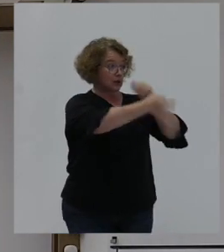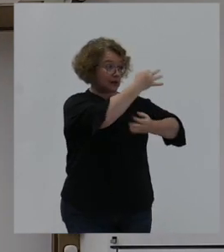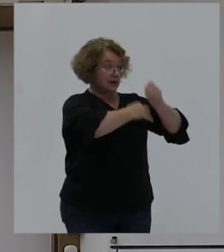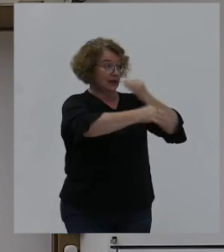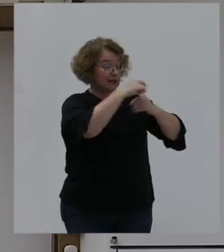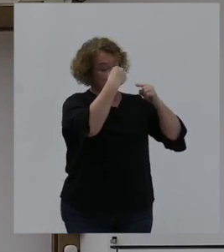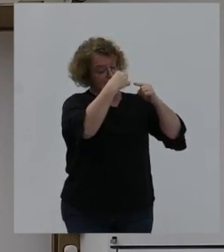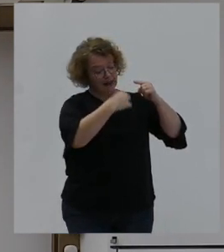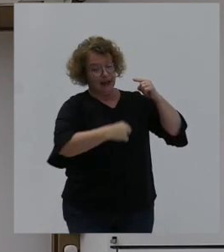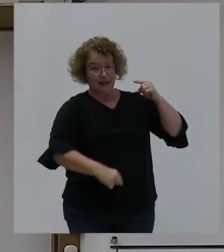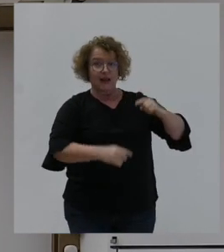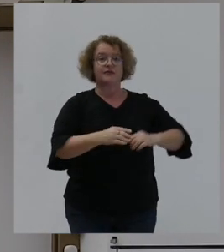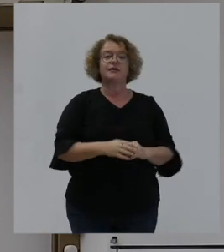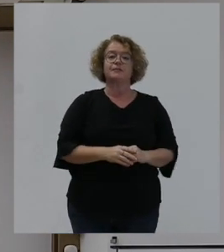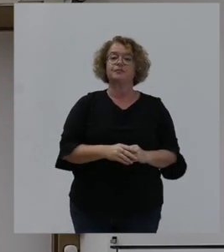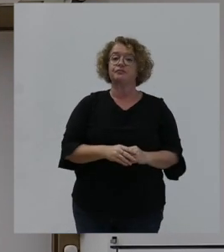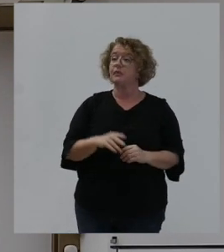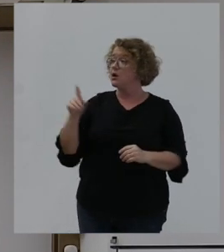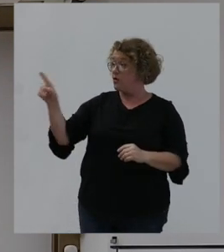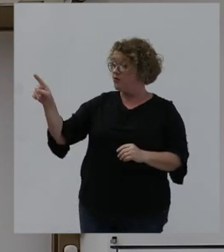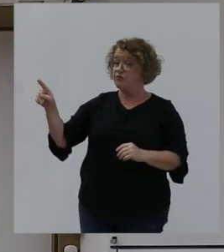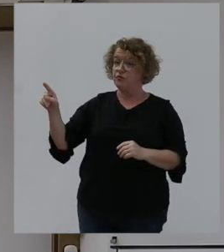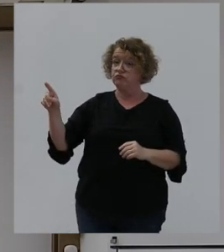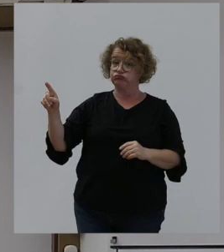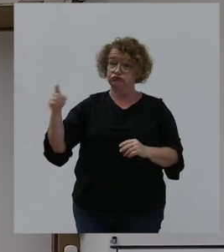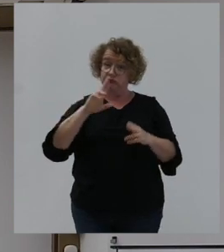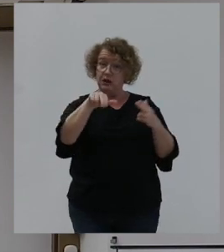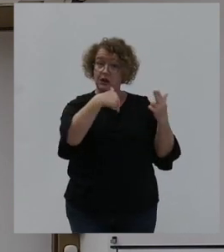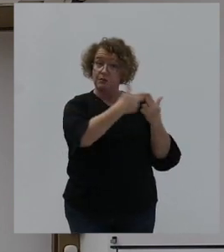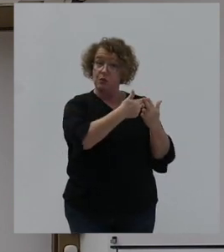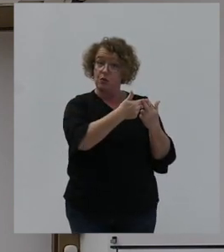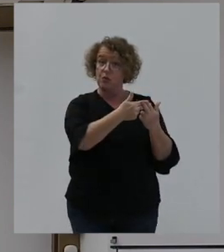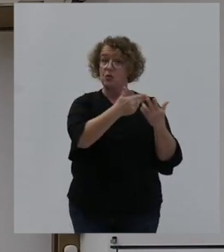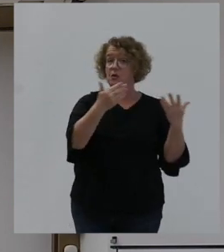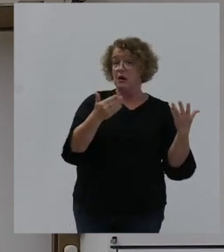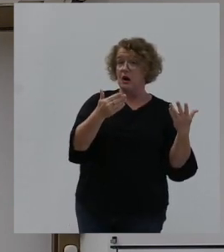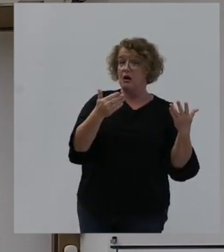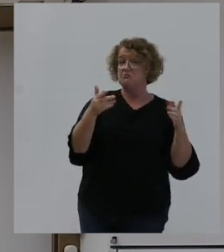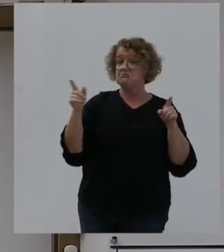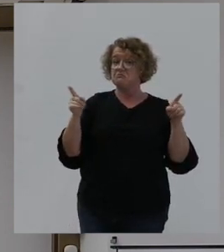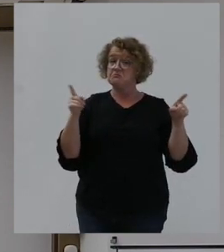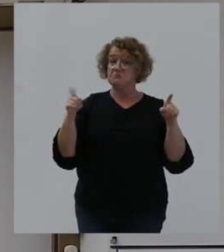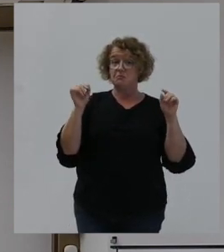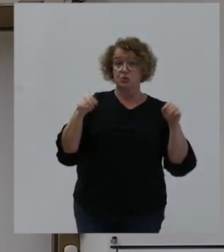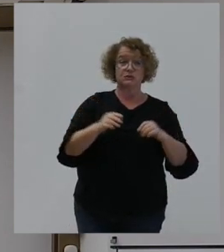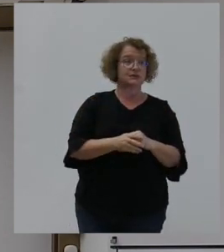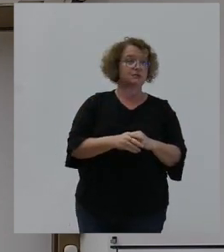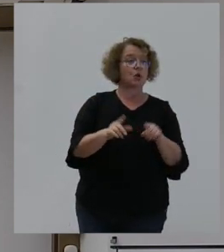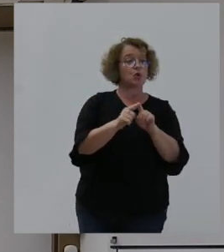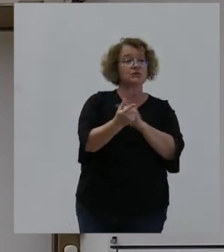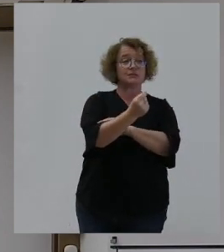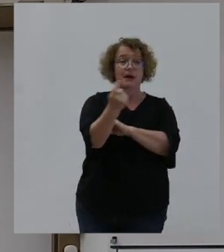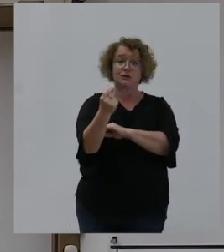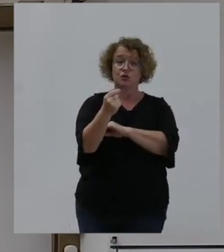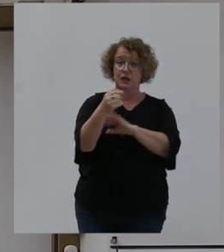dites. Est-ce que vous souhaitez répondre ? Il y a, semble-t-il, des marges de progression sur les relations instituées avec les